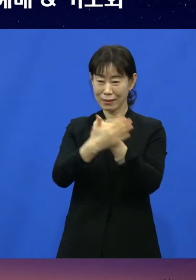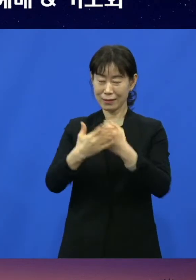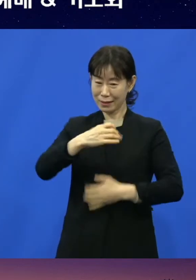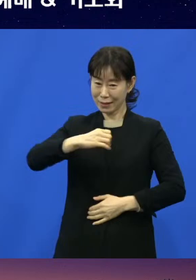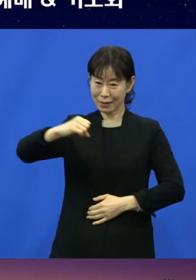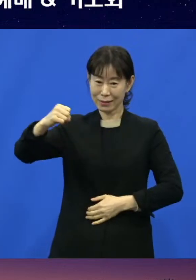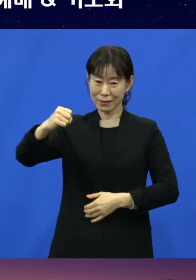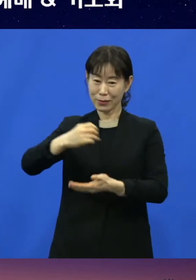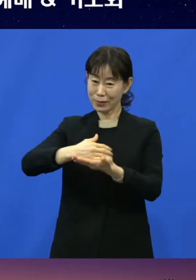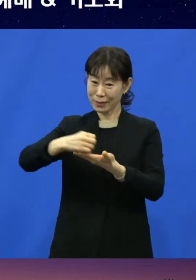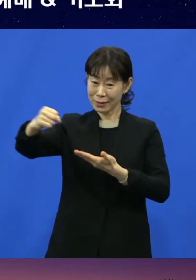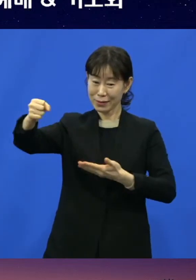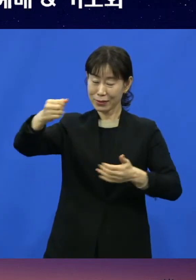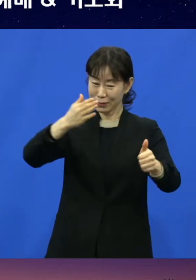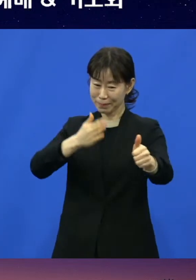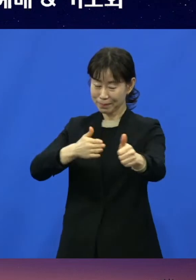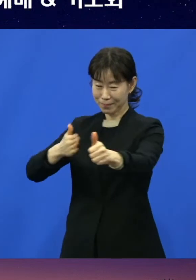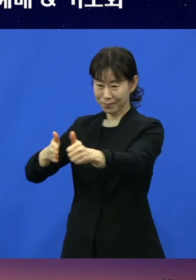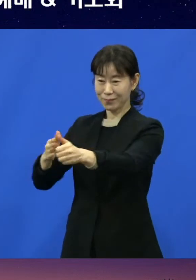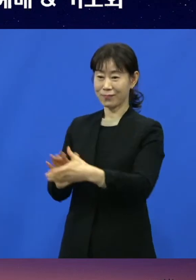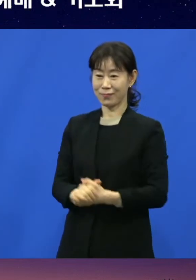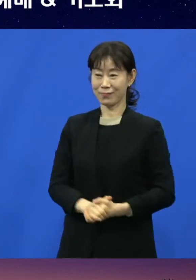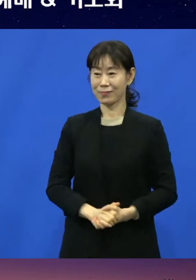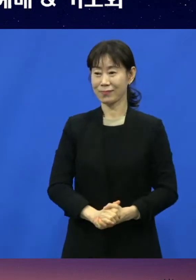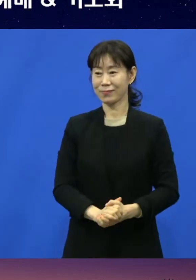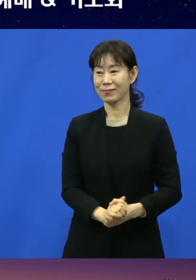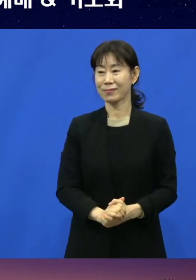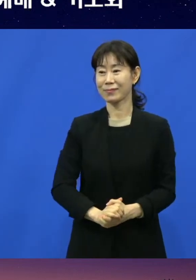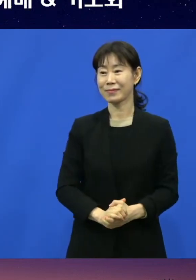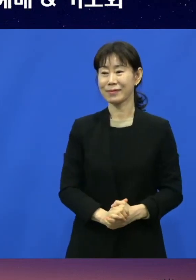은혜 받고 갑시다. 네.